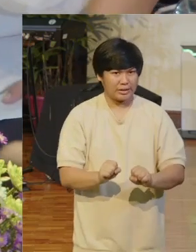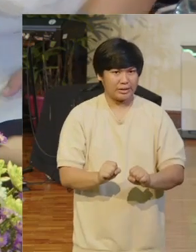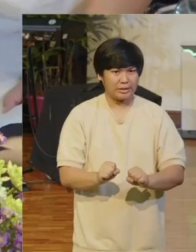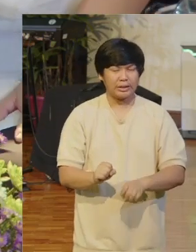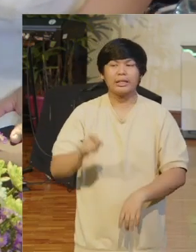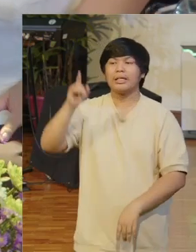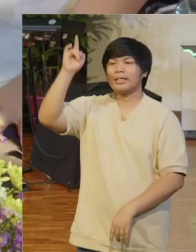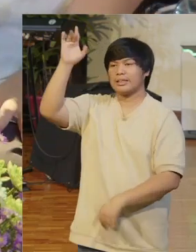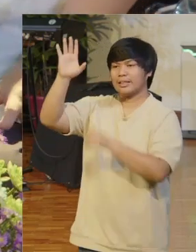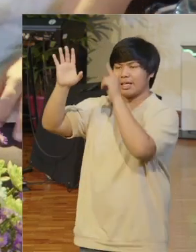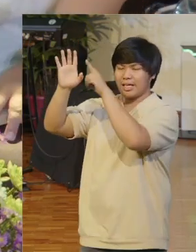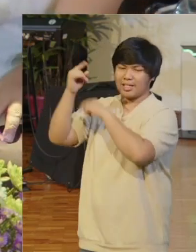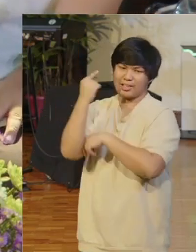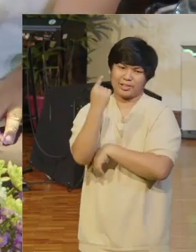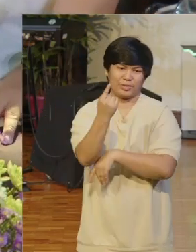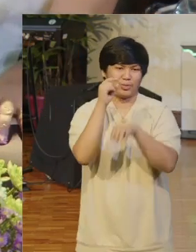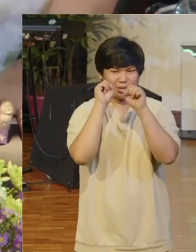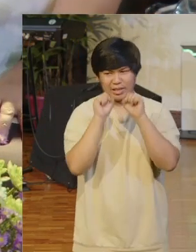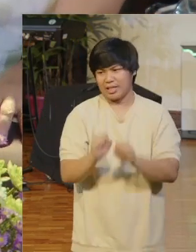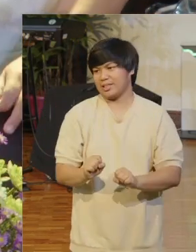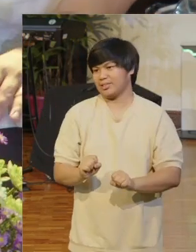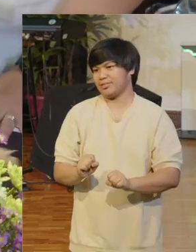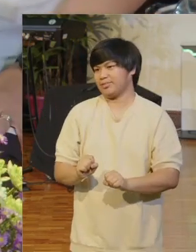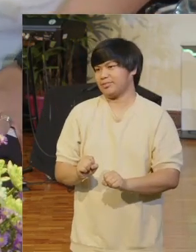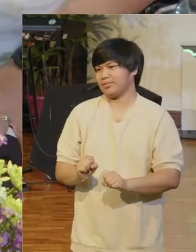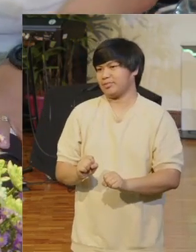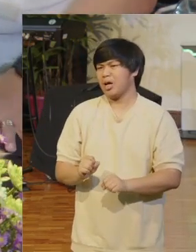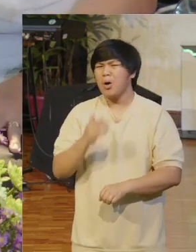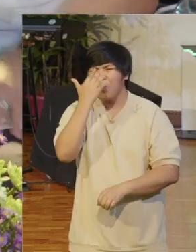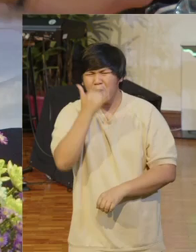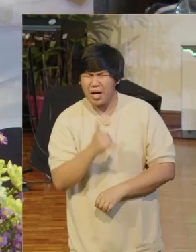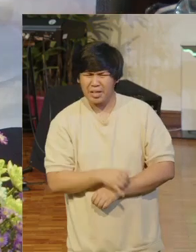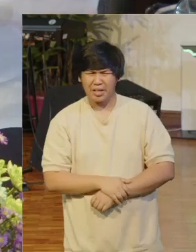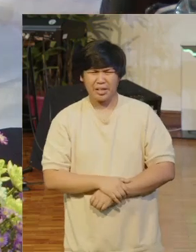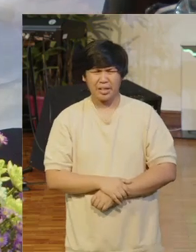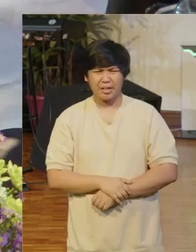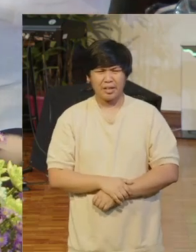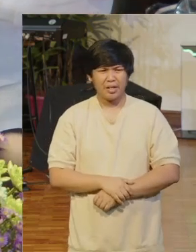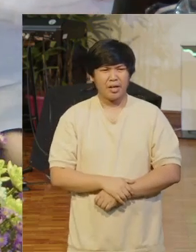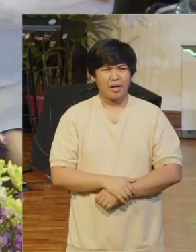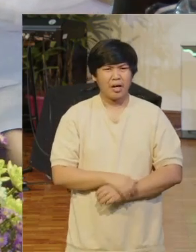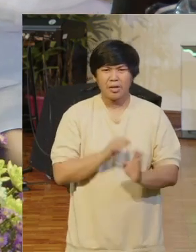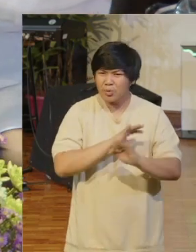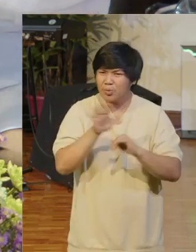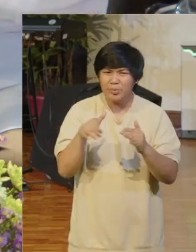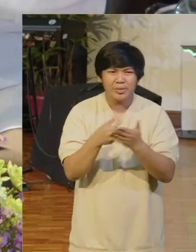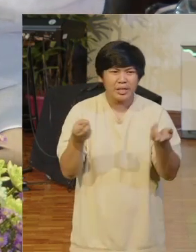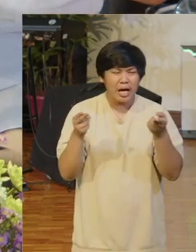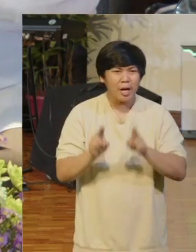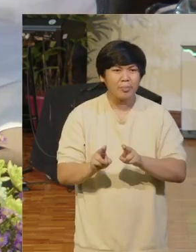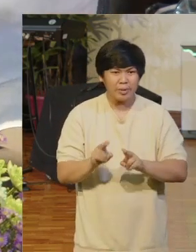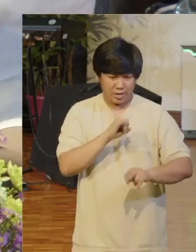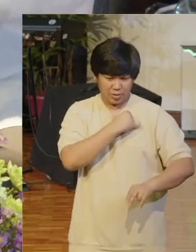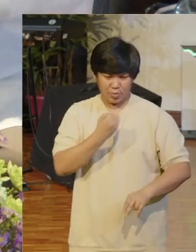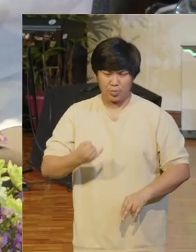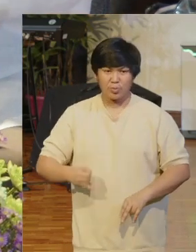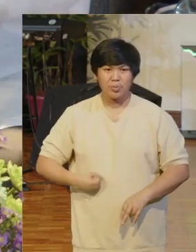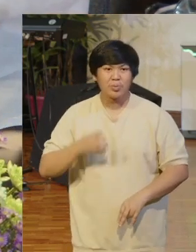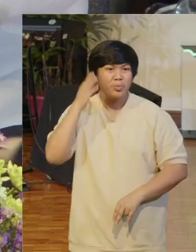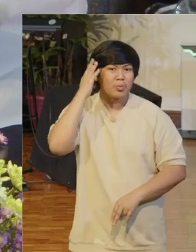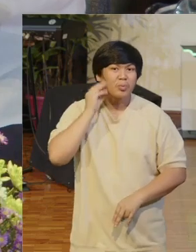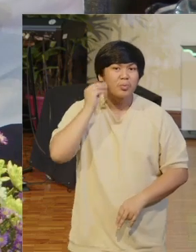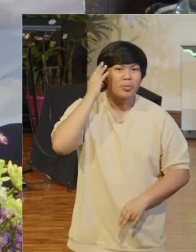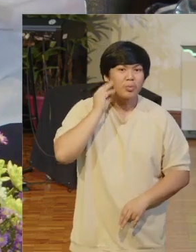lang. Di ba? Bakit ginawa ng Diyos yun? Sa gitna ng lahat ng masamang nangyari sa Kanya. Alam niyo kung